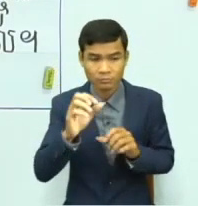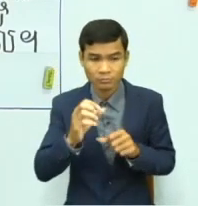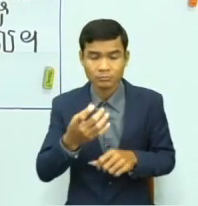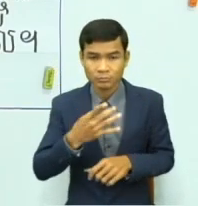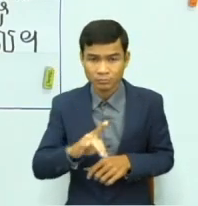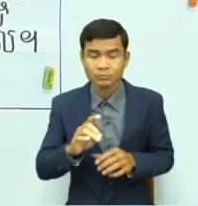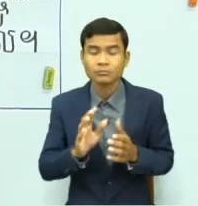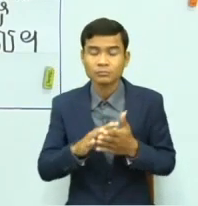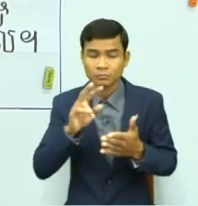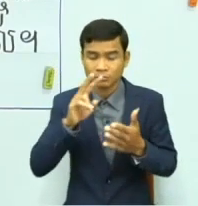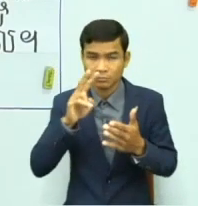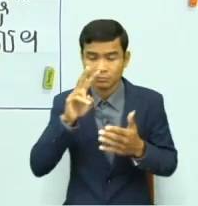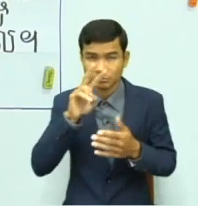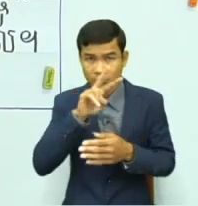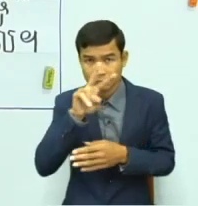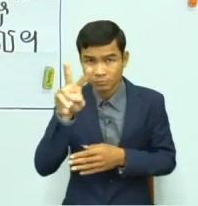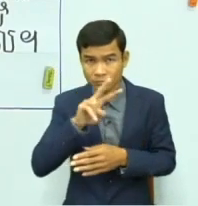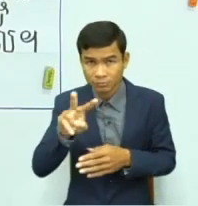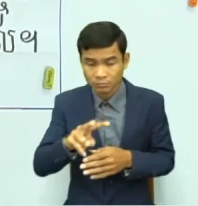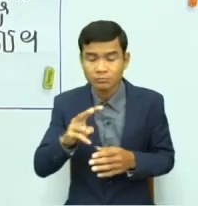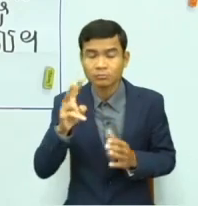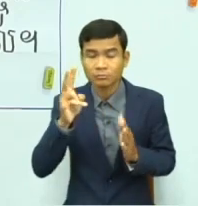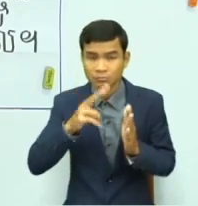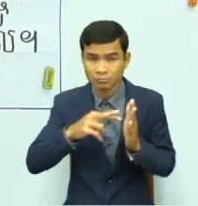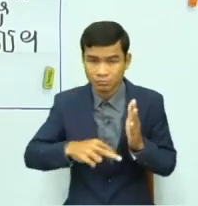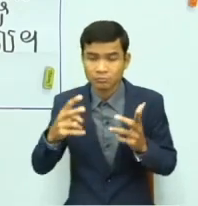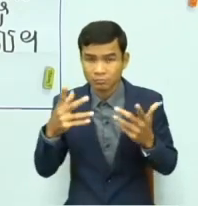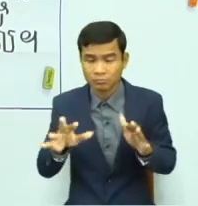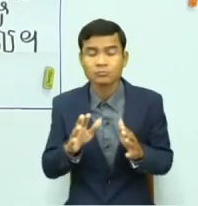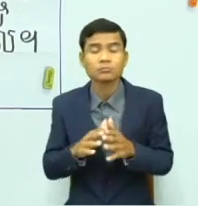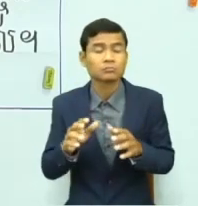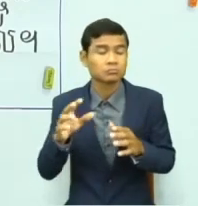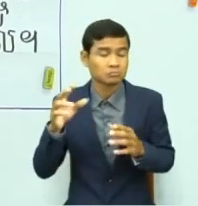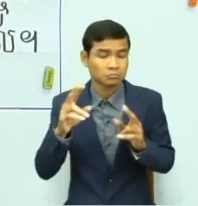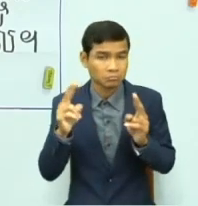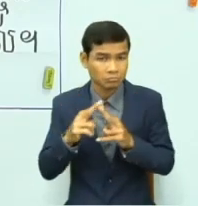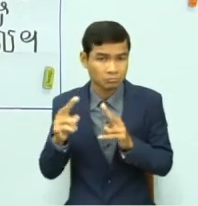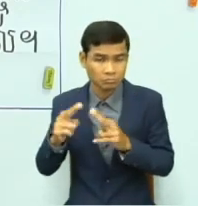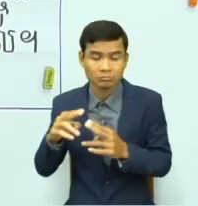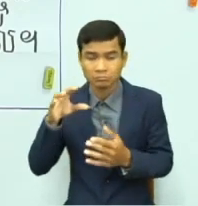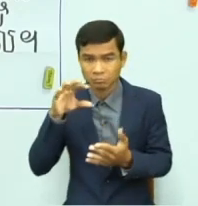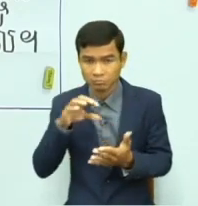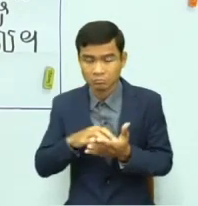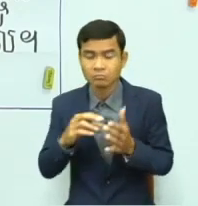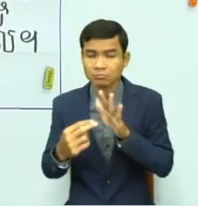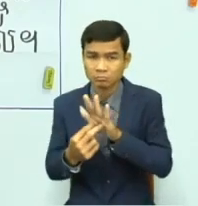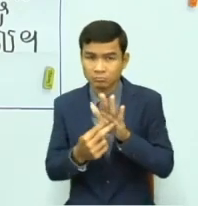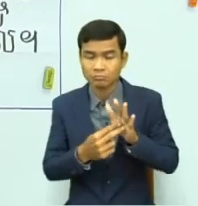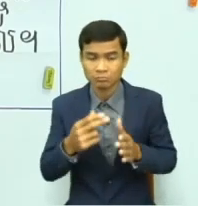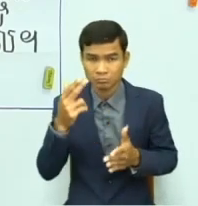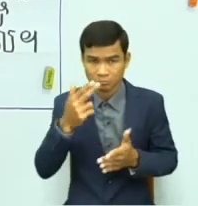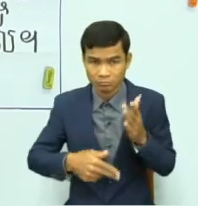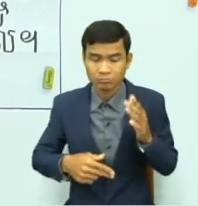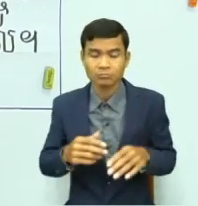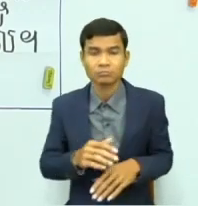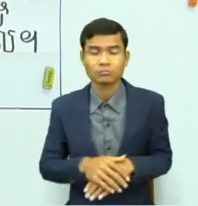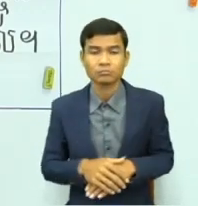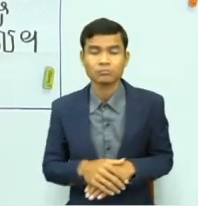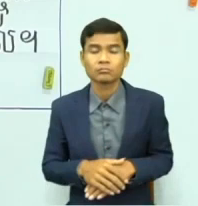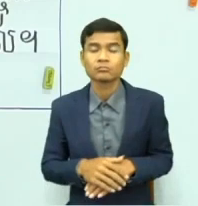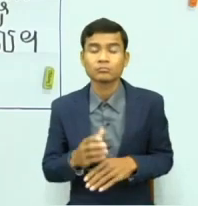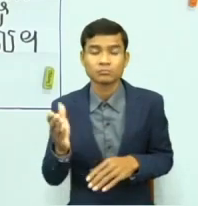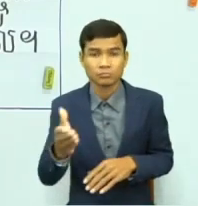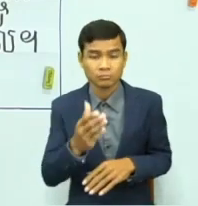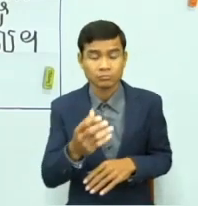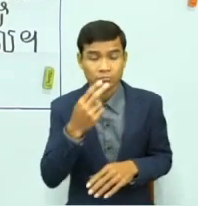ban an ạ tập bọt cho mùi nhạc rùi rùi hai. Chà táo riêng thiên ni Phnom Penh ban bằng hà nơi với khả. Chà lấy